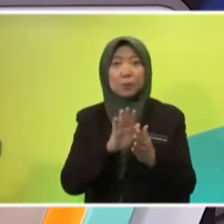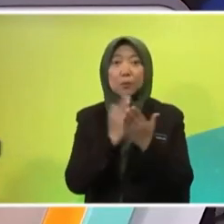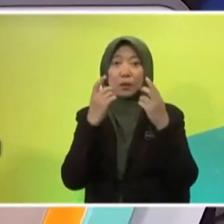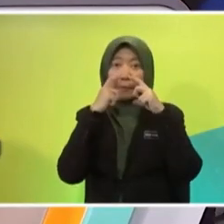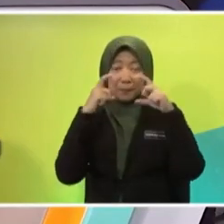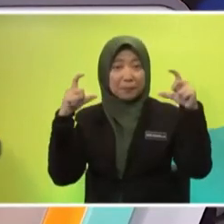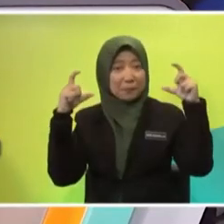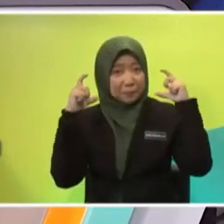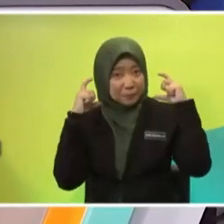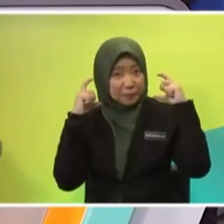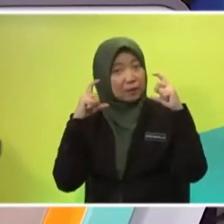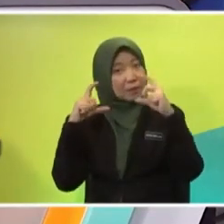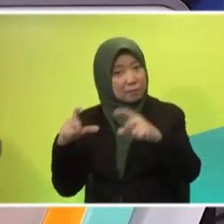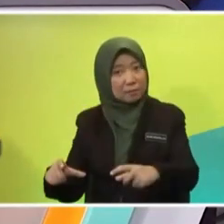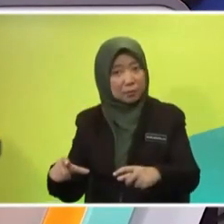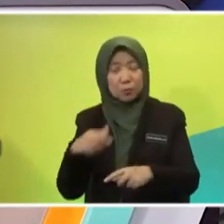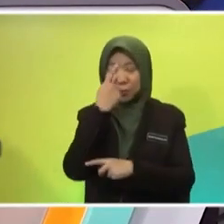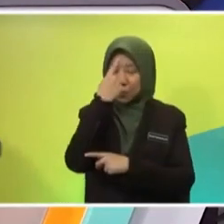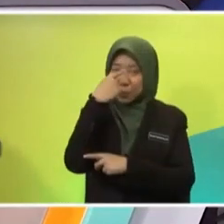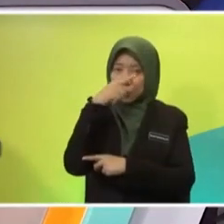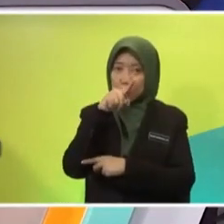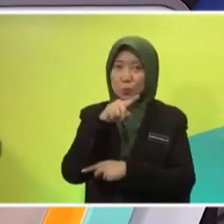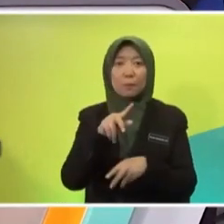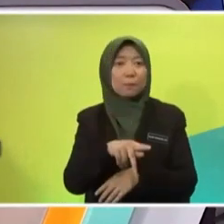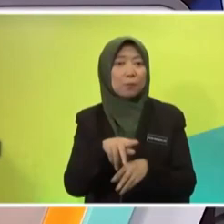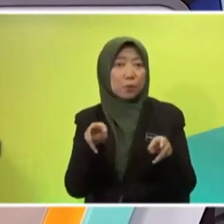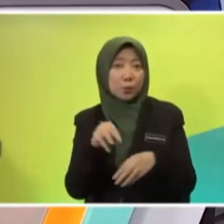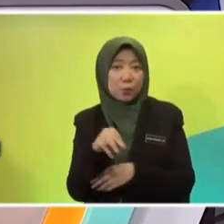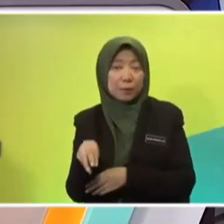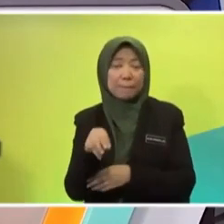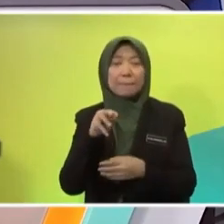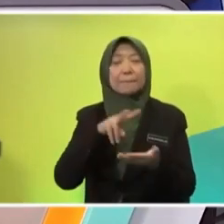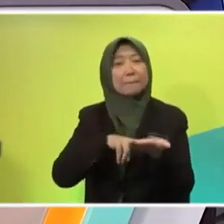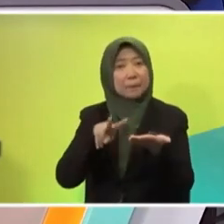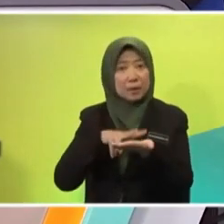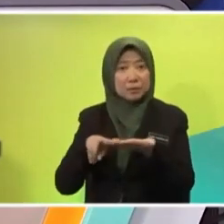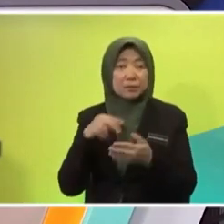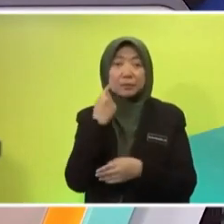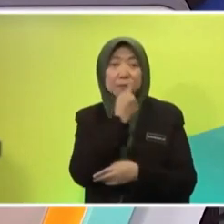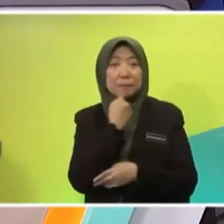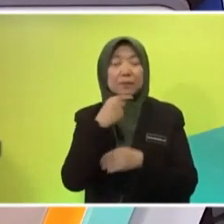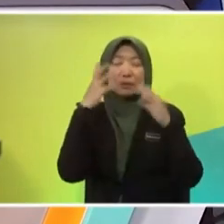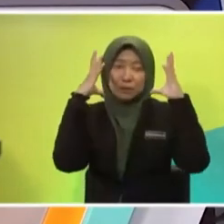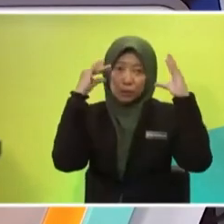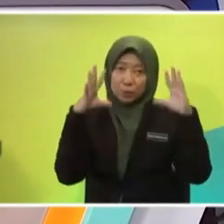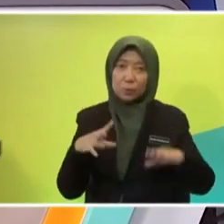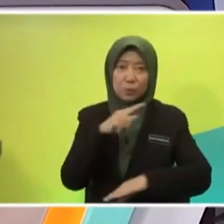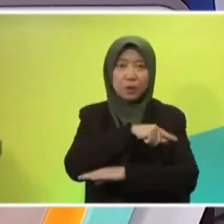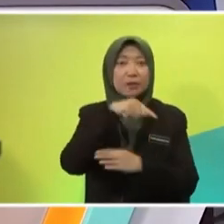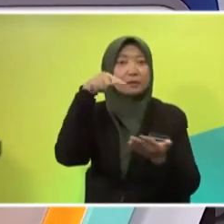muka bagi memudahkan murid-murid untuk membaca gerak bibir dan mulut untuk tujuan pembelajaran pada hari